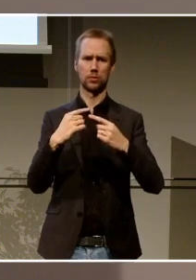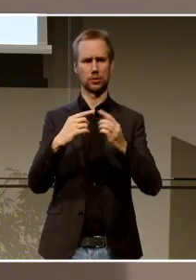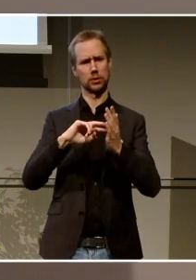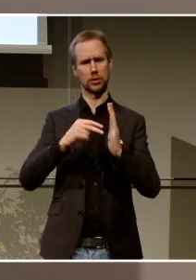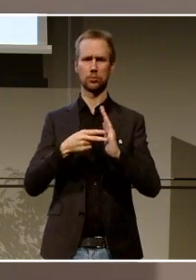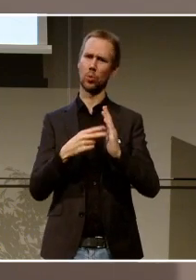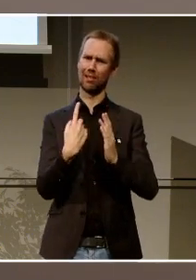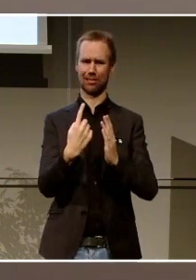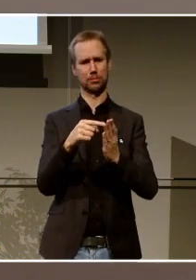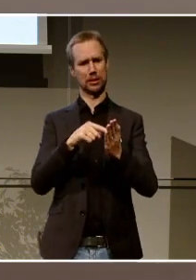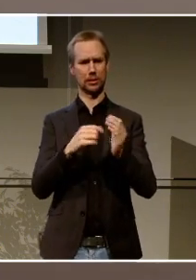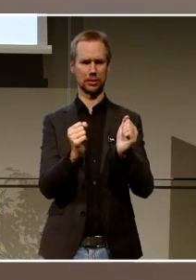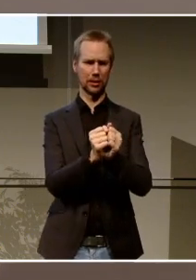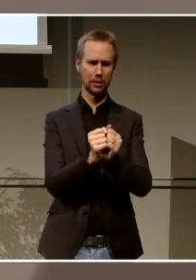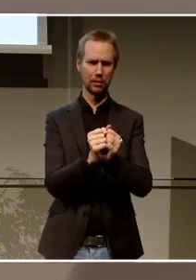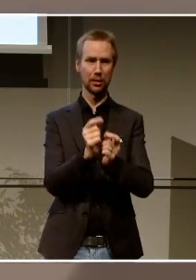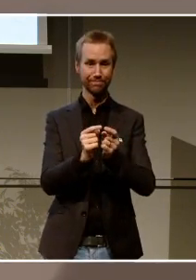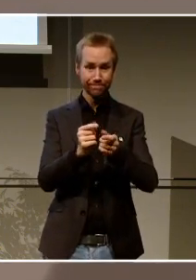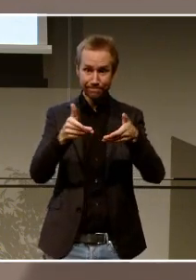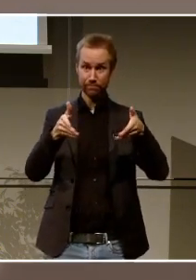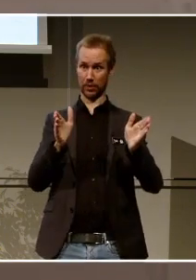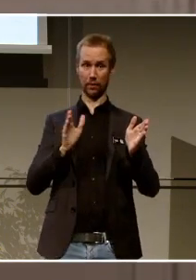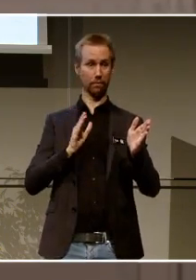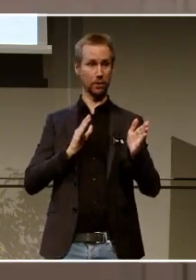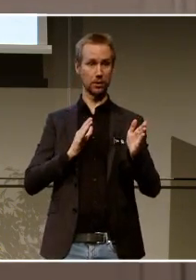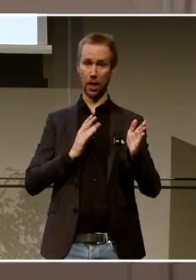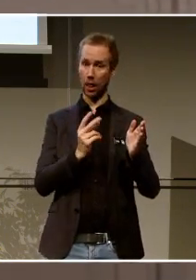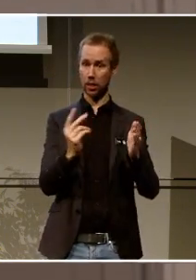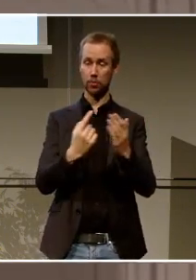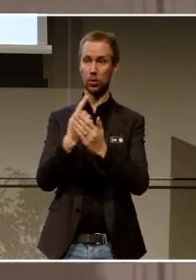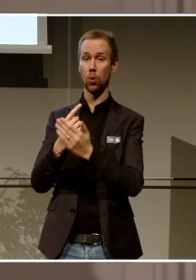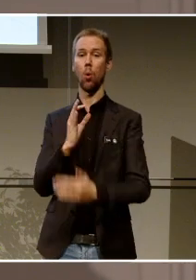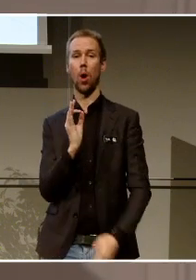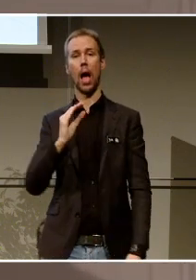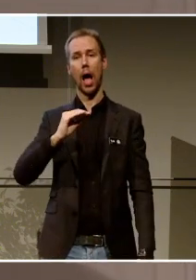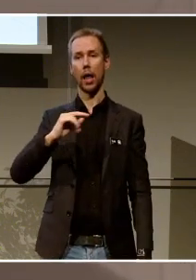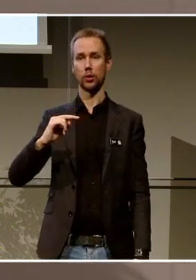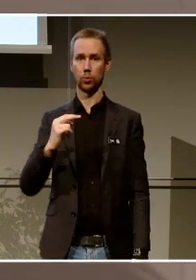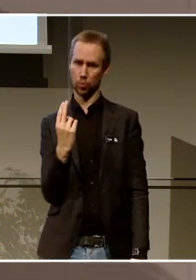sätt? Och han nu som är mycket mer inne i att forska om designer